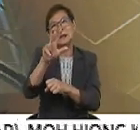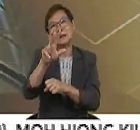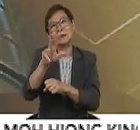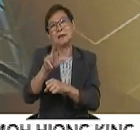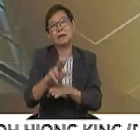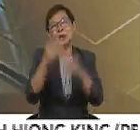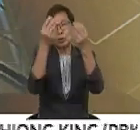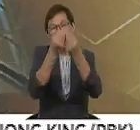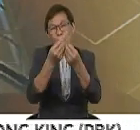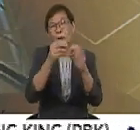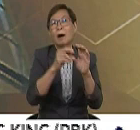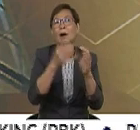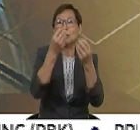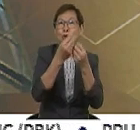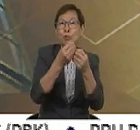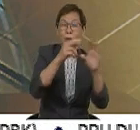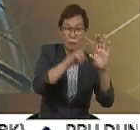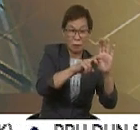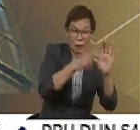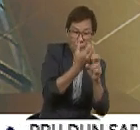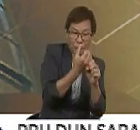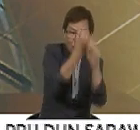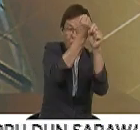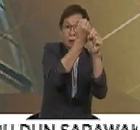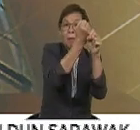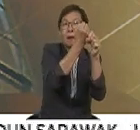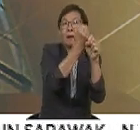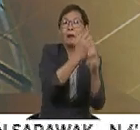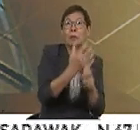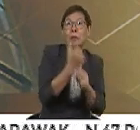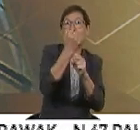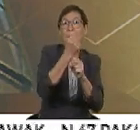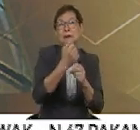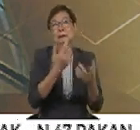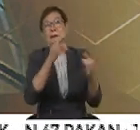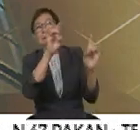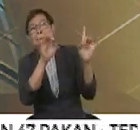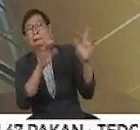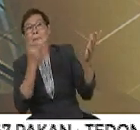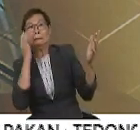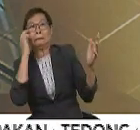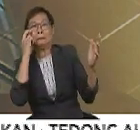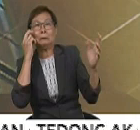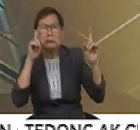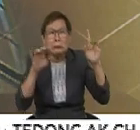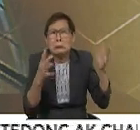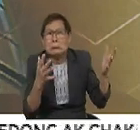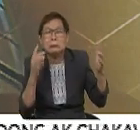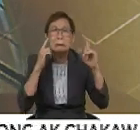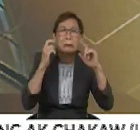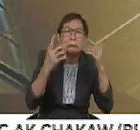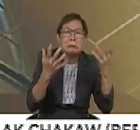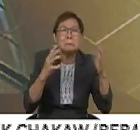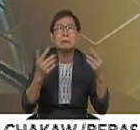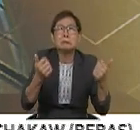berapa jumlah kursi 23 yang akan diperolehi itu masih menjadi teka-teki lah sehingga pada hari ini. Tapi